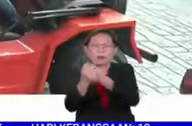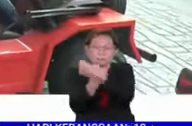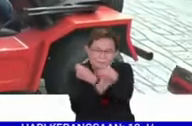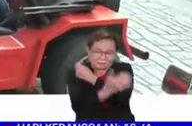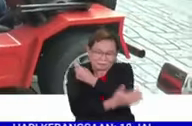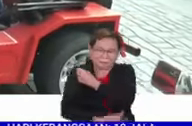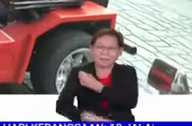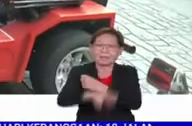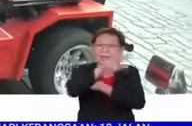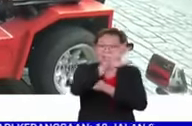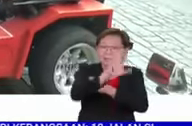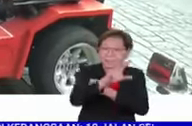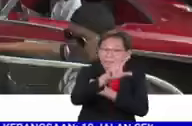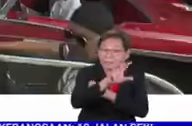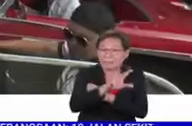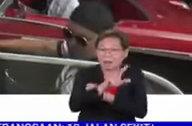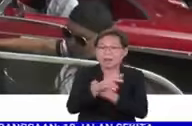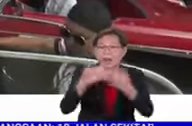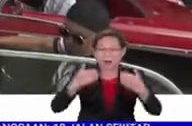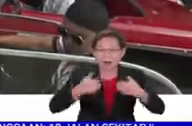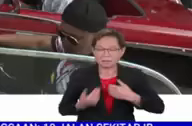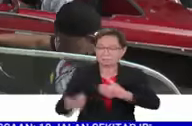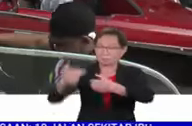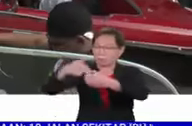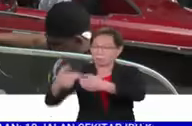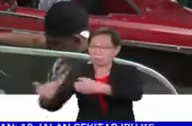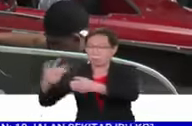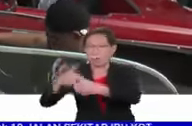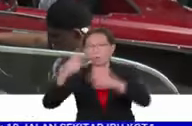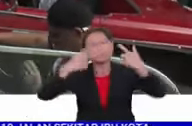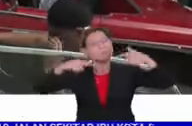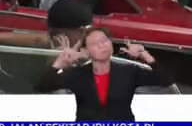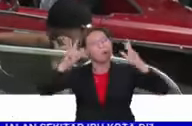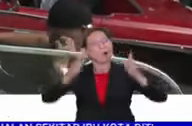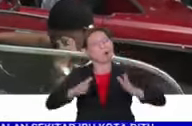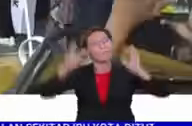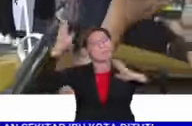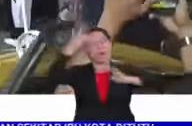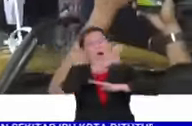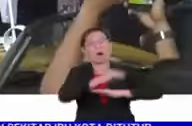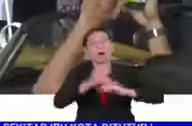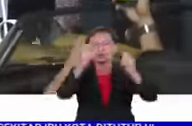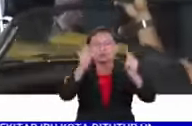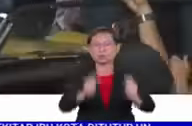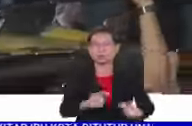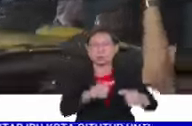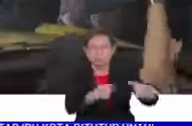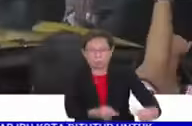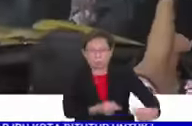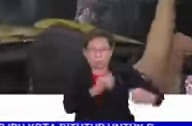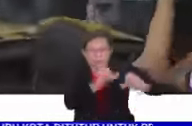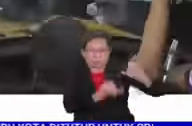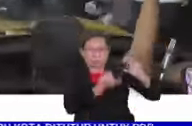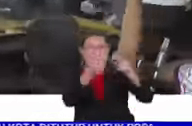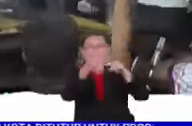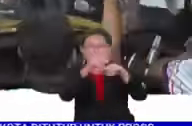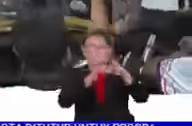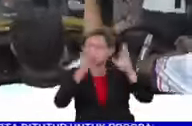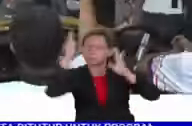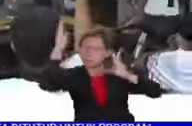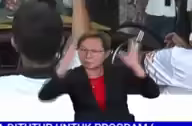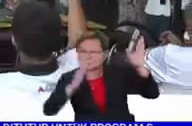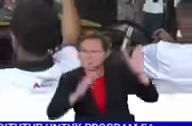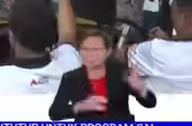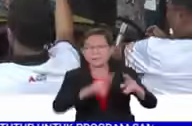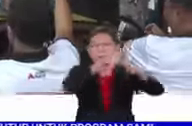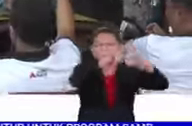Menghujatkan 30 kereta antik ini akan turut disertai selebriti tempatan serta tokoh pejuang yang berjasa kepada negara.